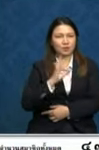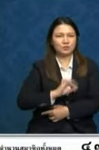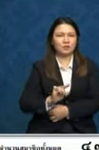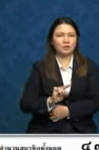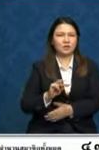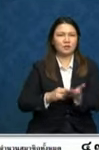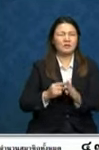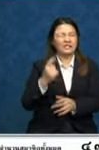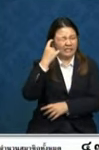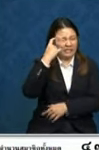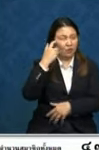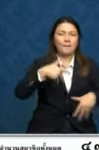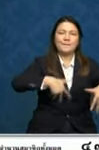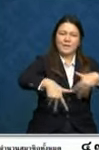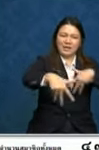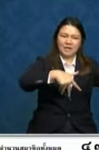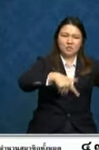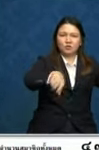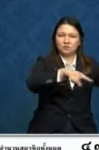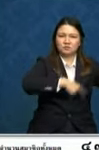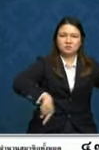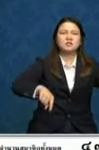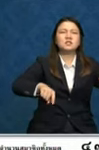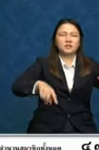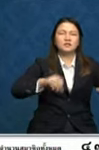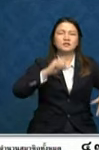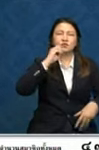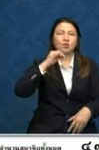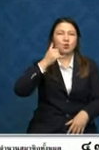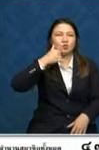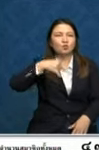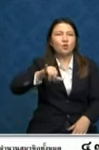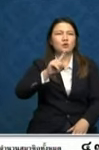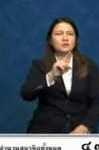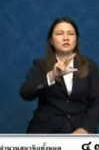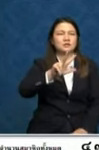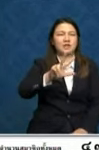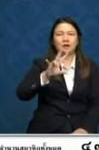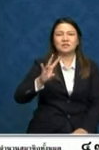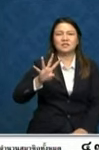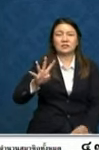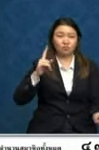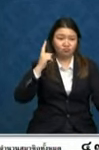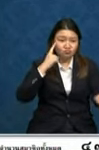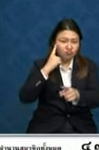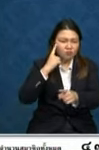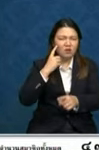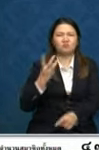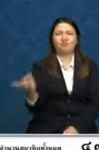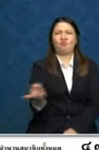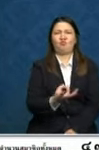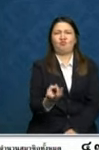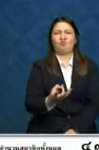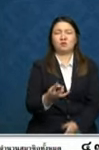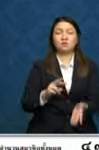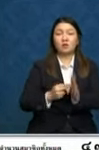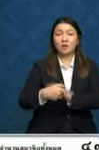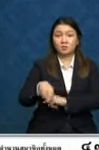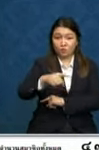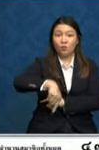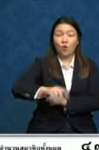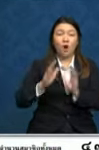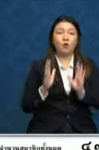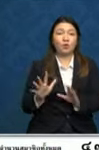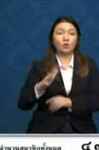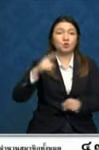ไม่มีประชาชนคนไหนหรือเป็นประชาชนส่วนน้อยครับที่รู้จักหมายเลข1374 คำถามคือในเมื่อเรามีหน่วยงานที่รับเรื่อง